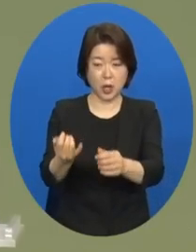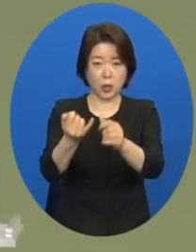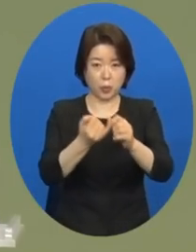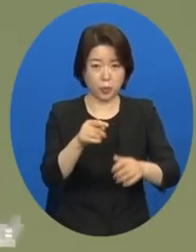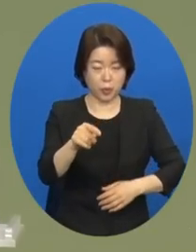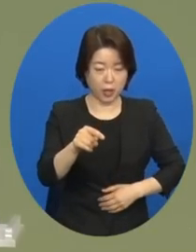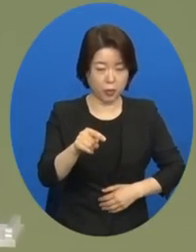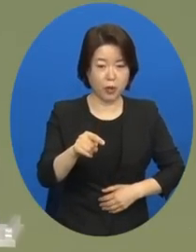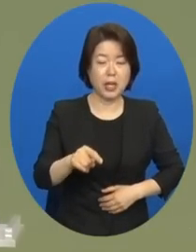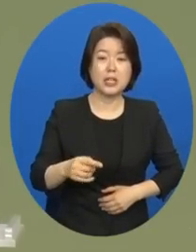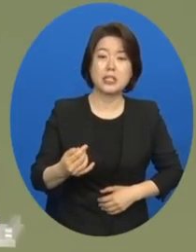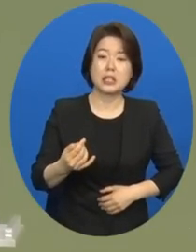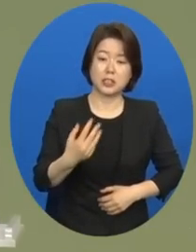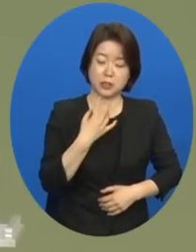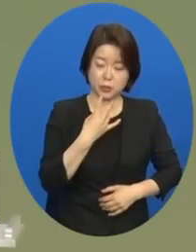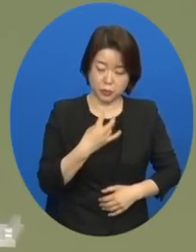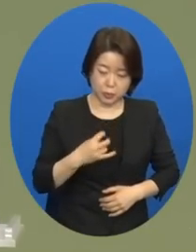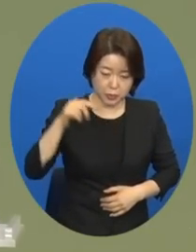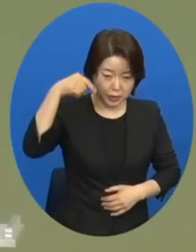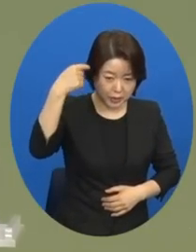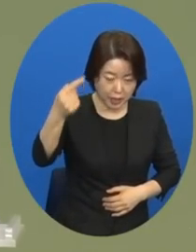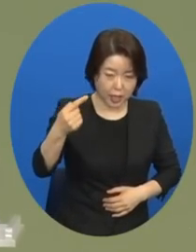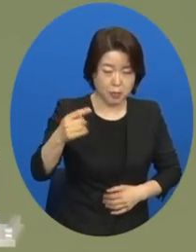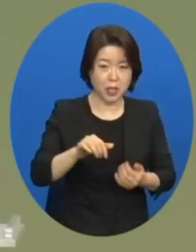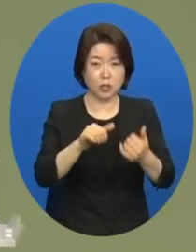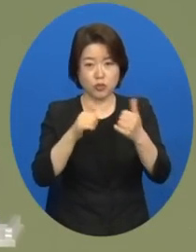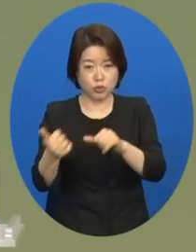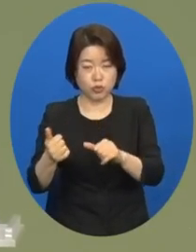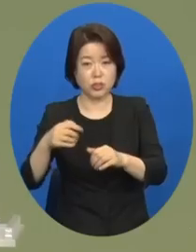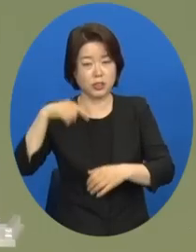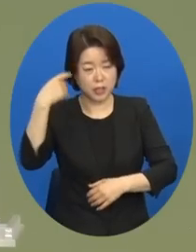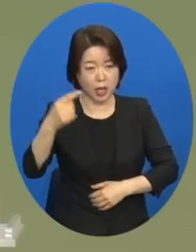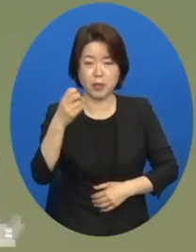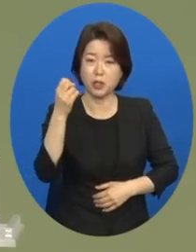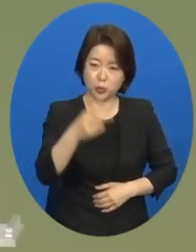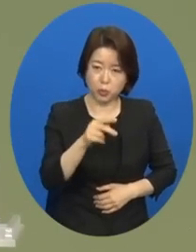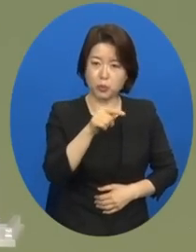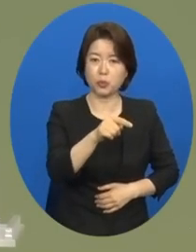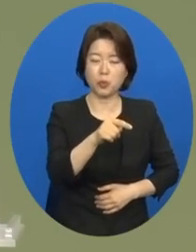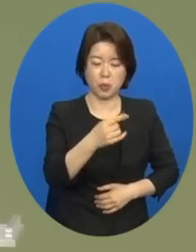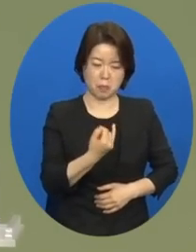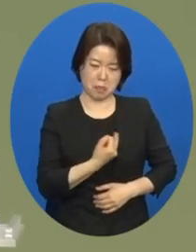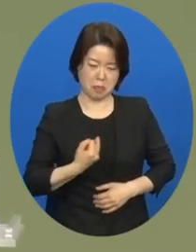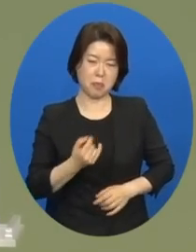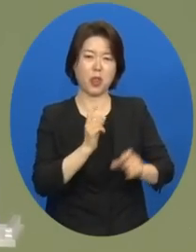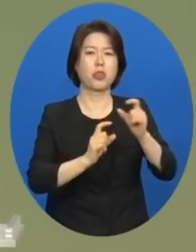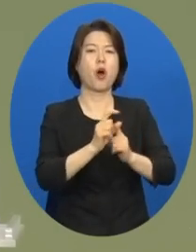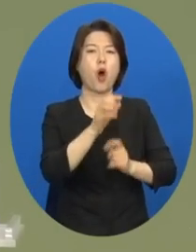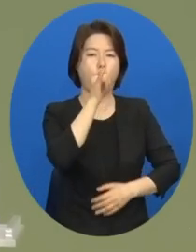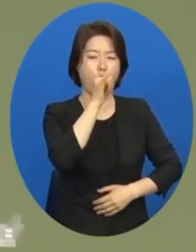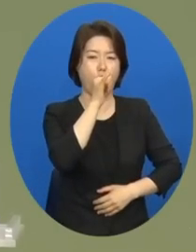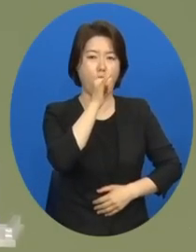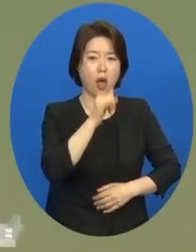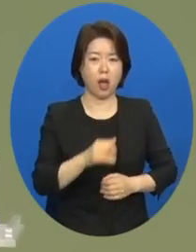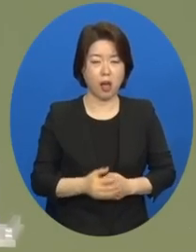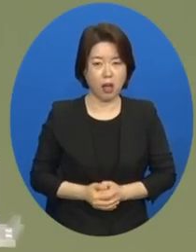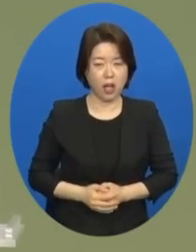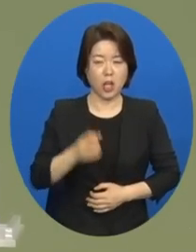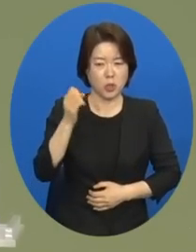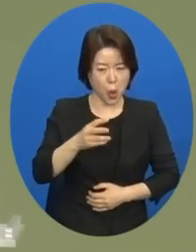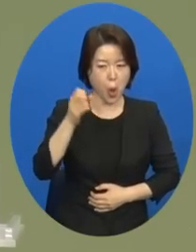못해서 후처를 얻었을 것이라고 했습니다 근데 킹제임스 버전은 그 일을 다시 행했다고